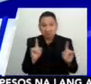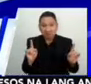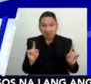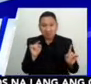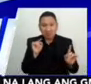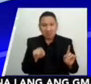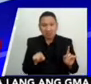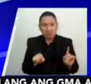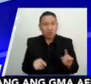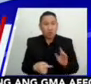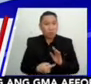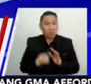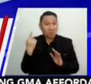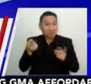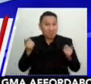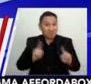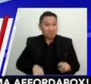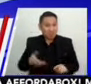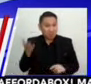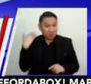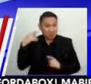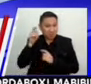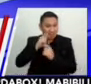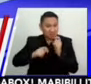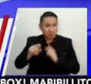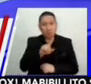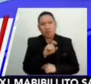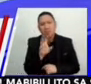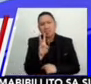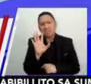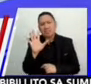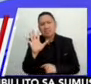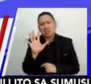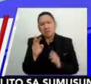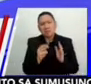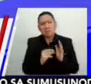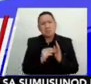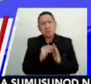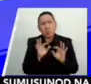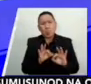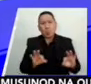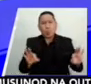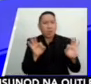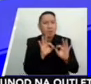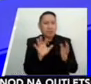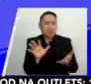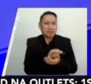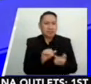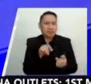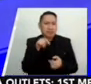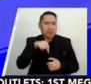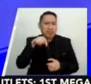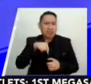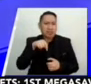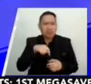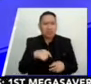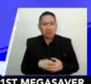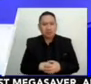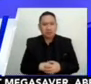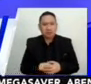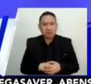Christine nasa 165 milliones na kaagad yung halaga ng pinsala sa agrikultura dito sa probinsya sa kabilang